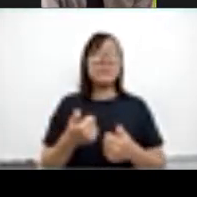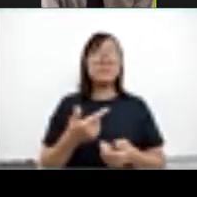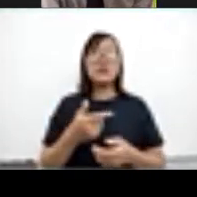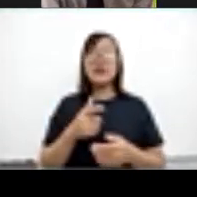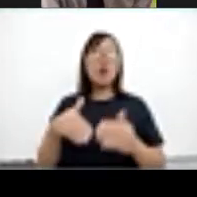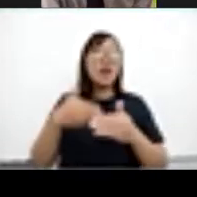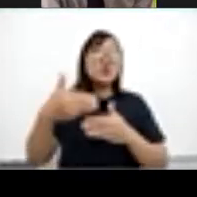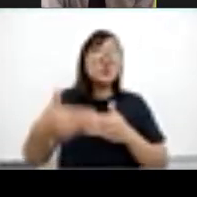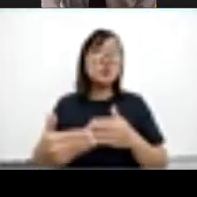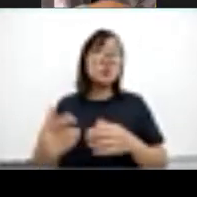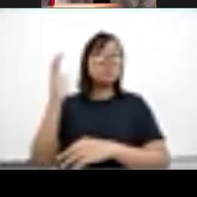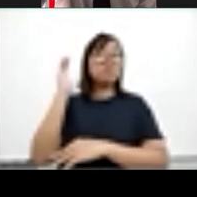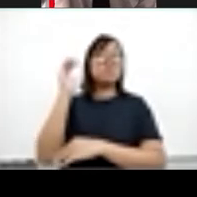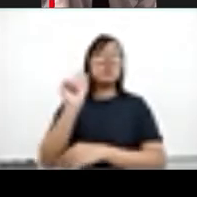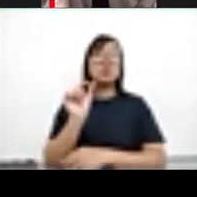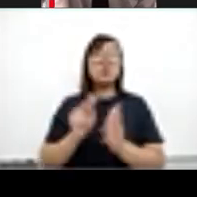the